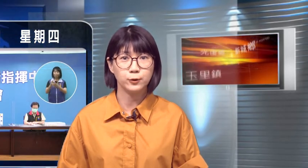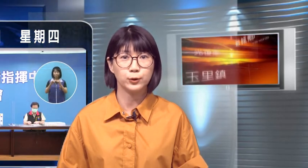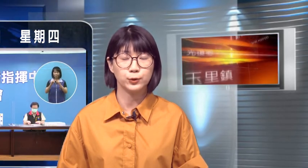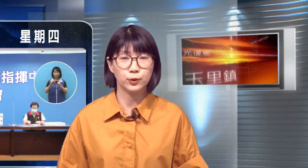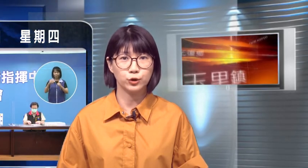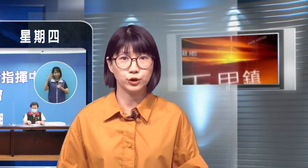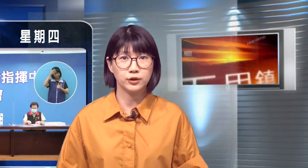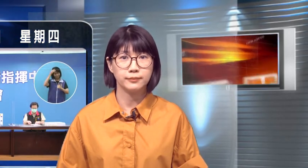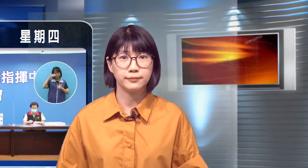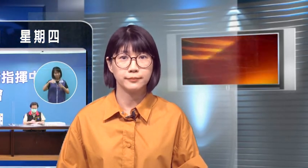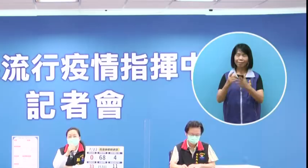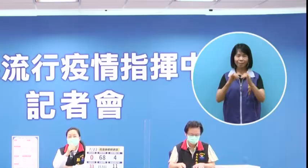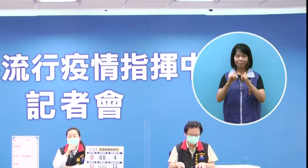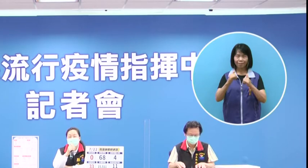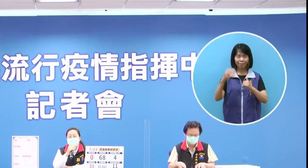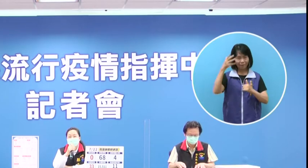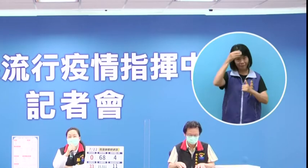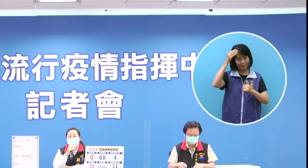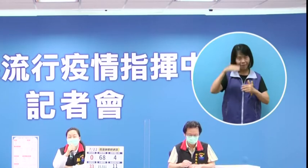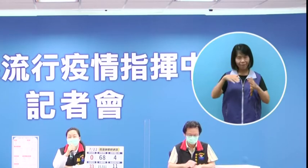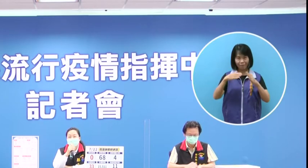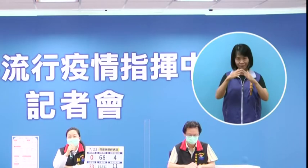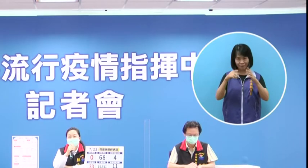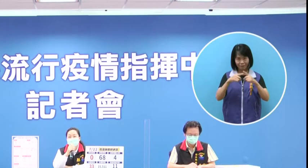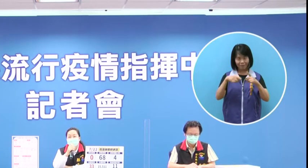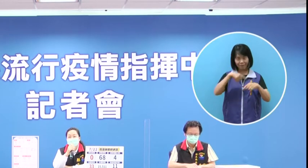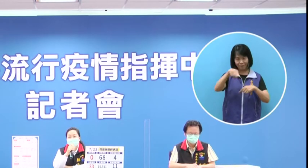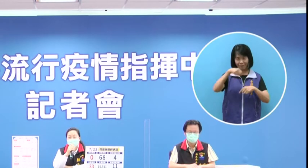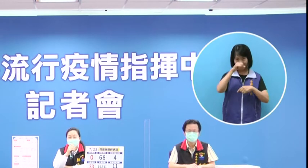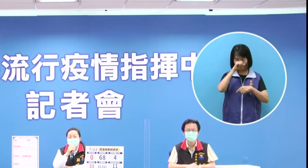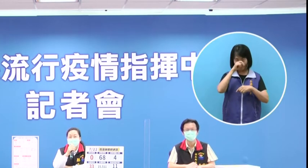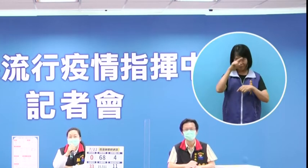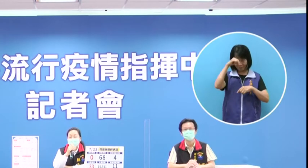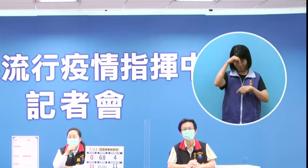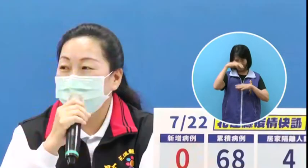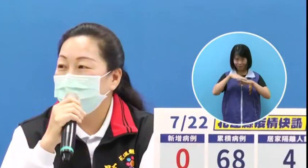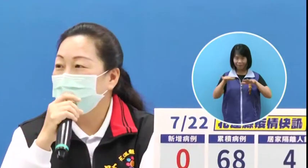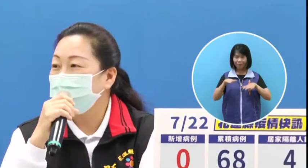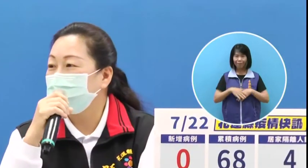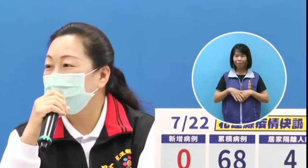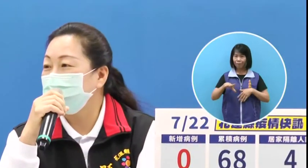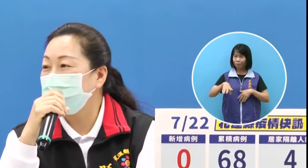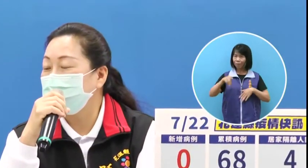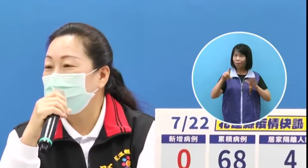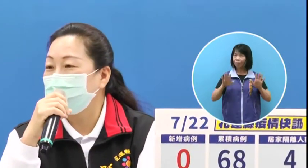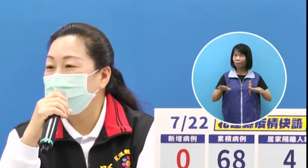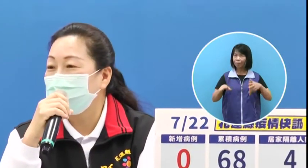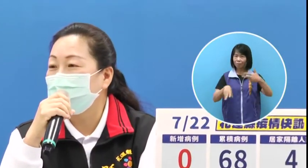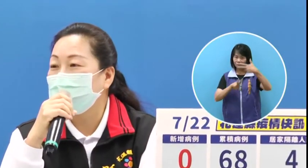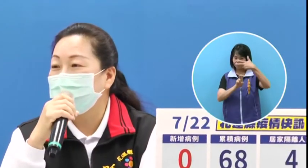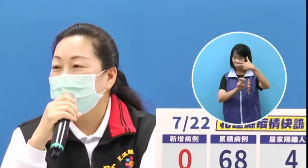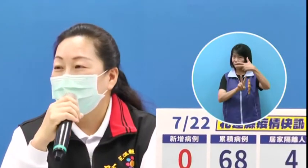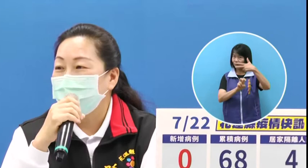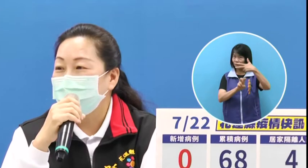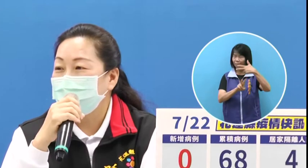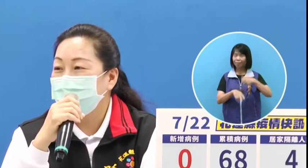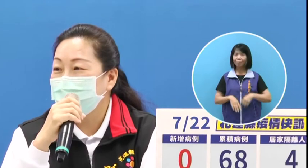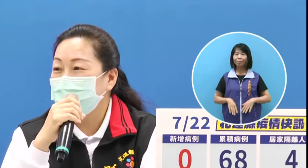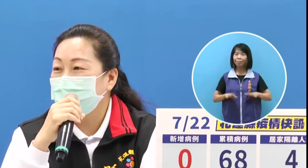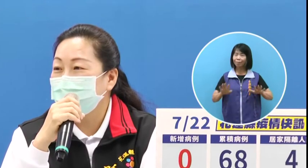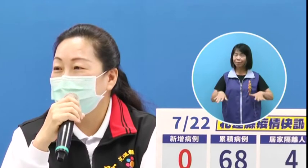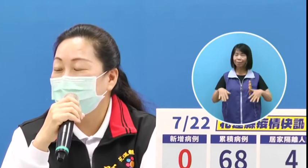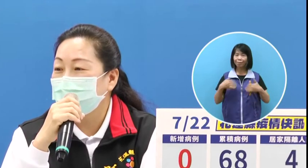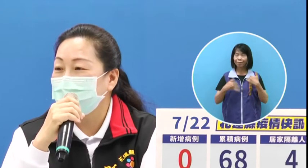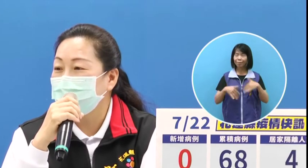关安全措施。 22号花莲县疫情记者会，县长许正卫说明了目前花莲县在疫苗接种情